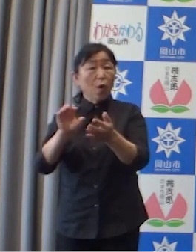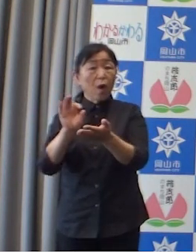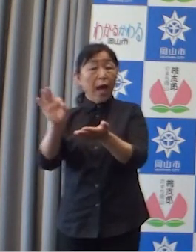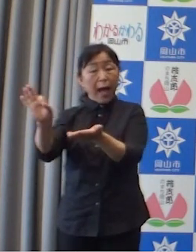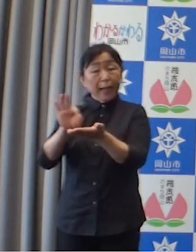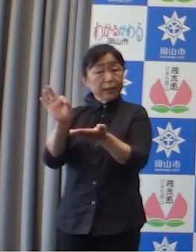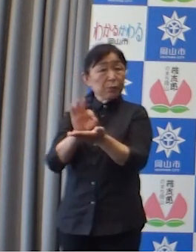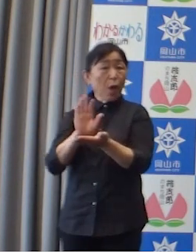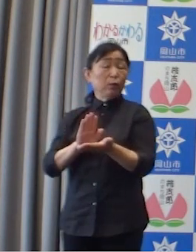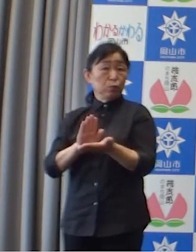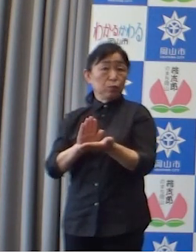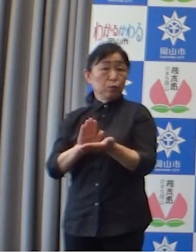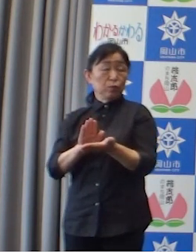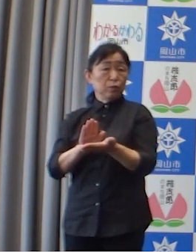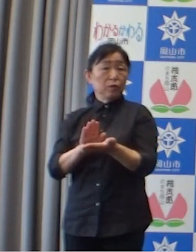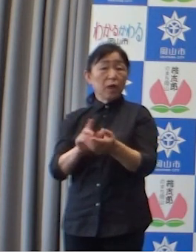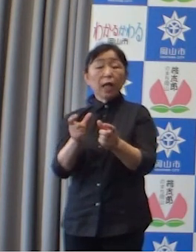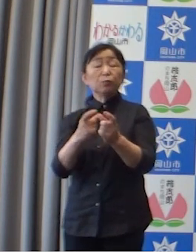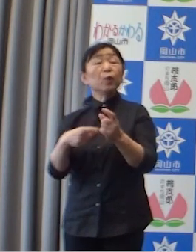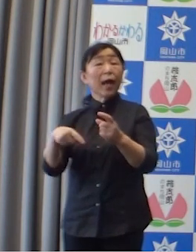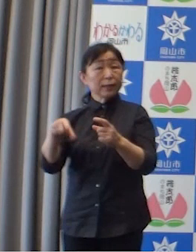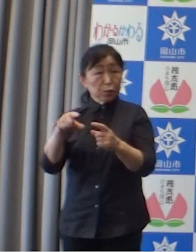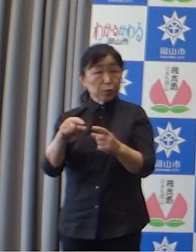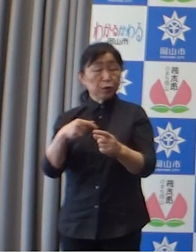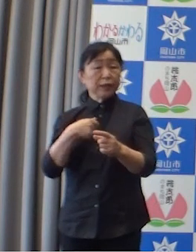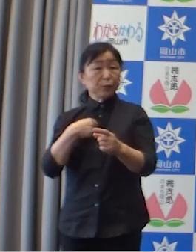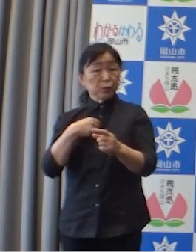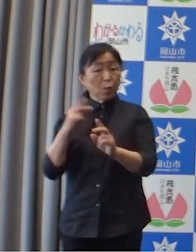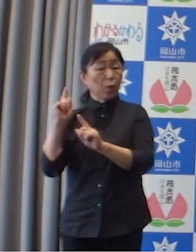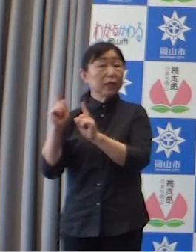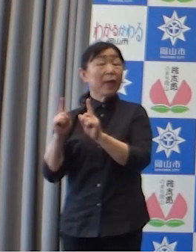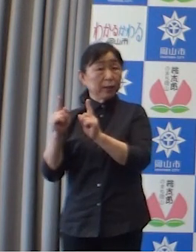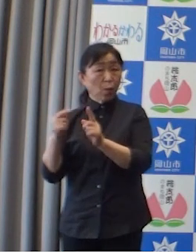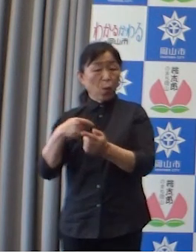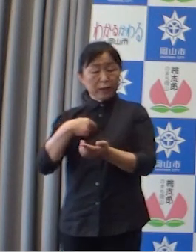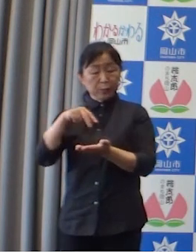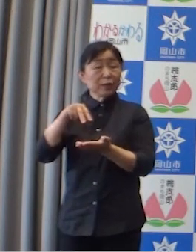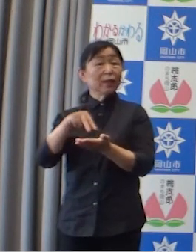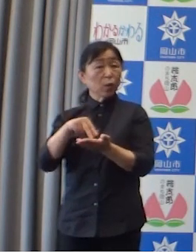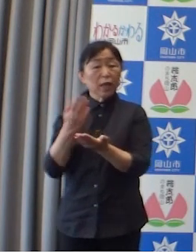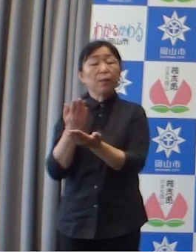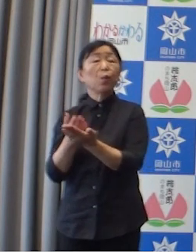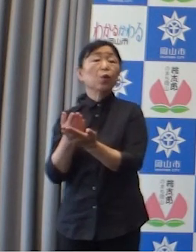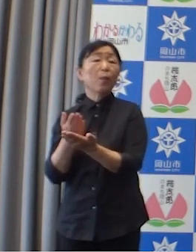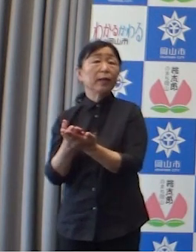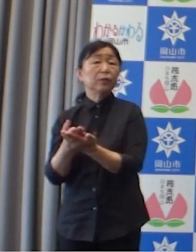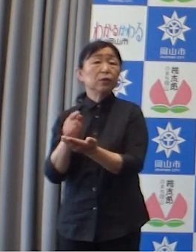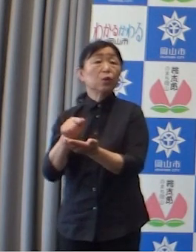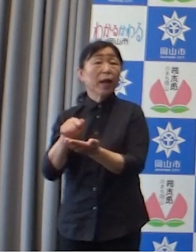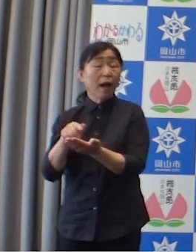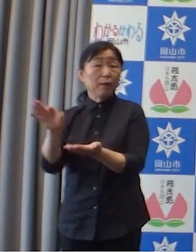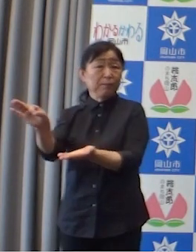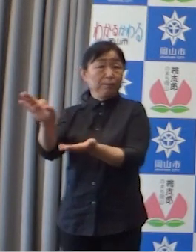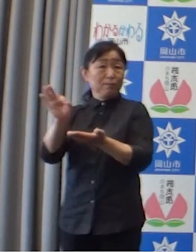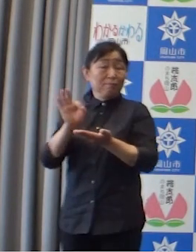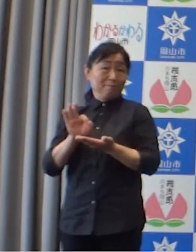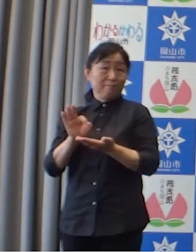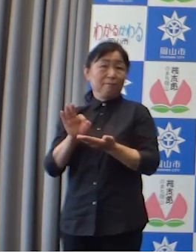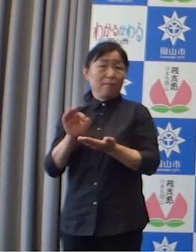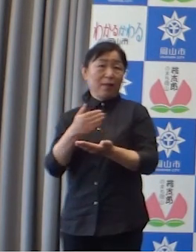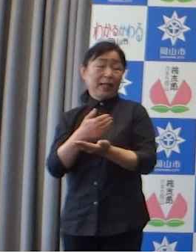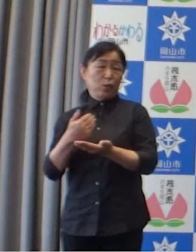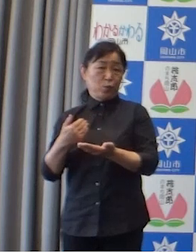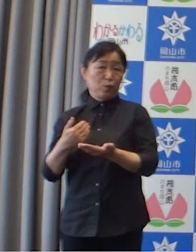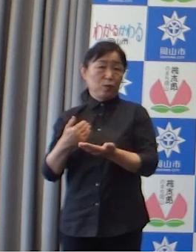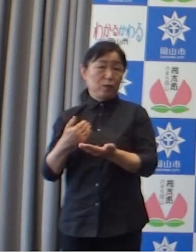体配信プラス先ほどの例えばイベントっていうと、その本人にとって求めるものが、送られ